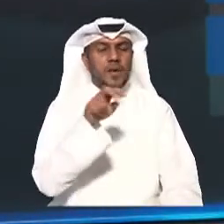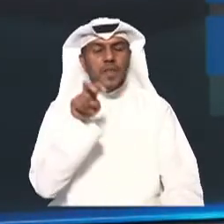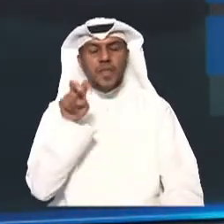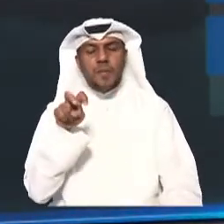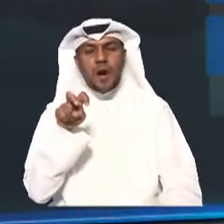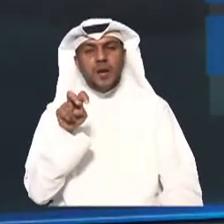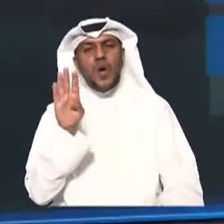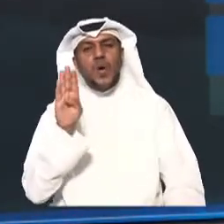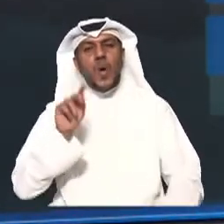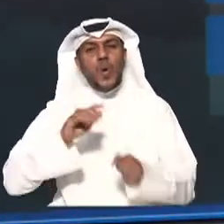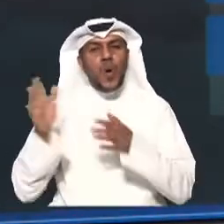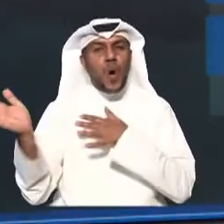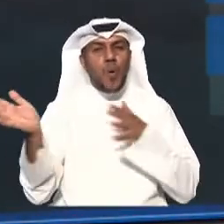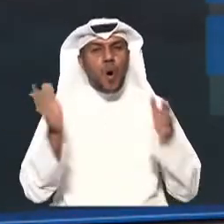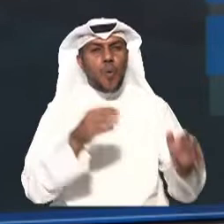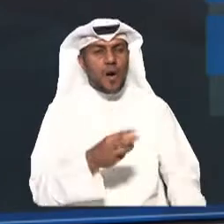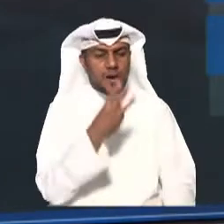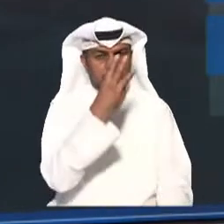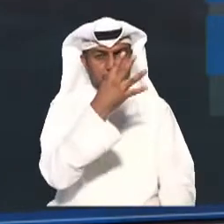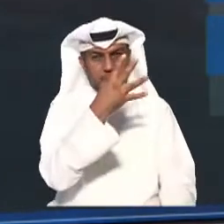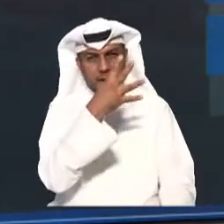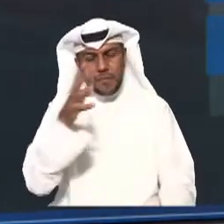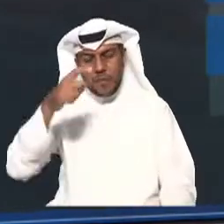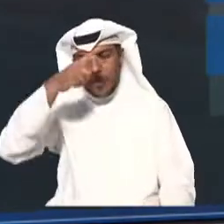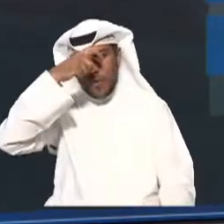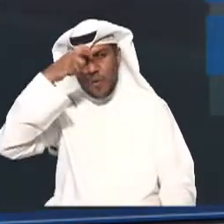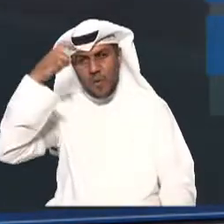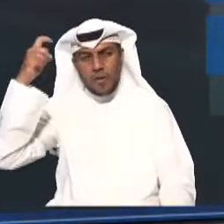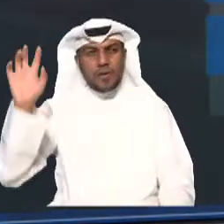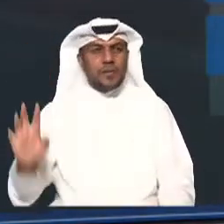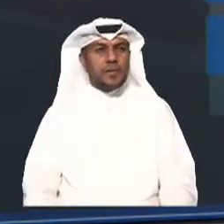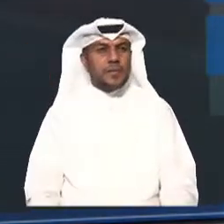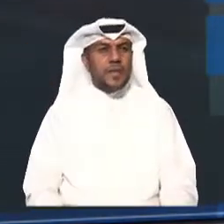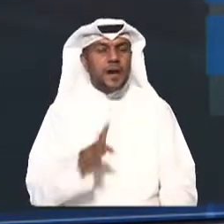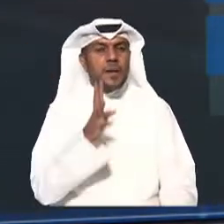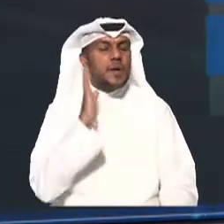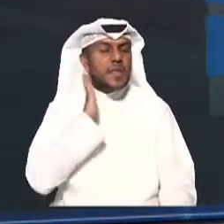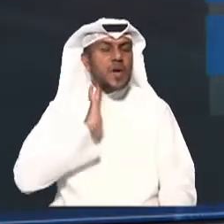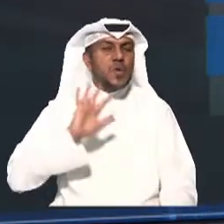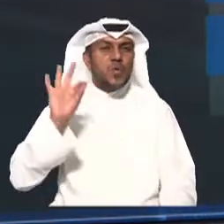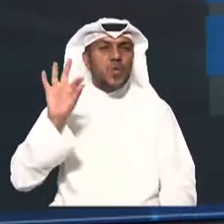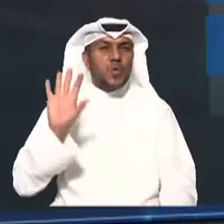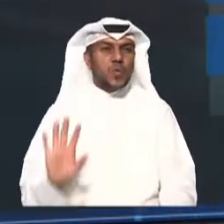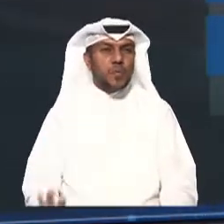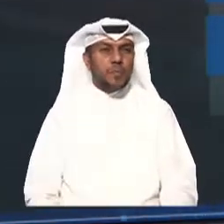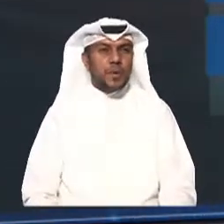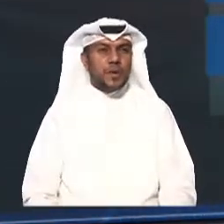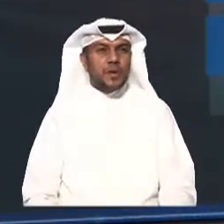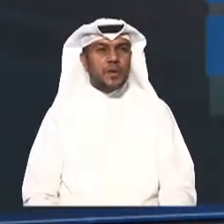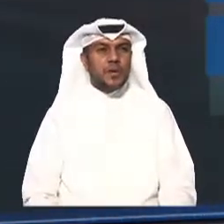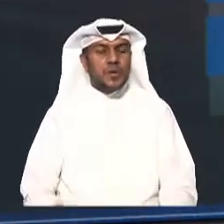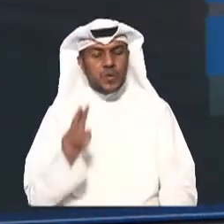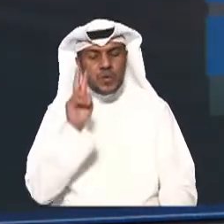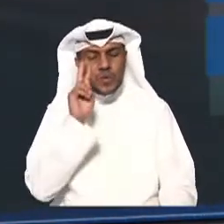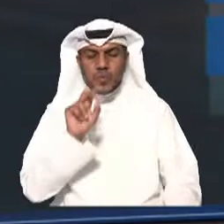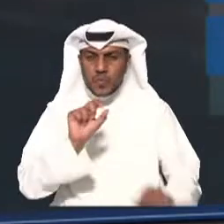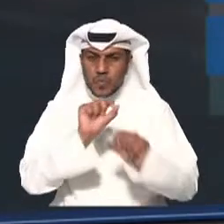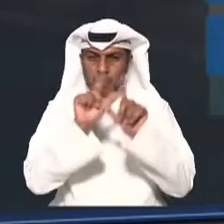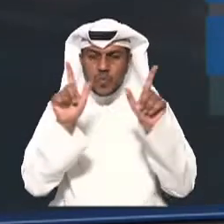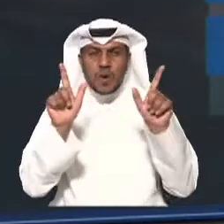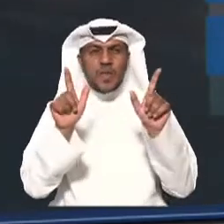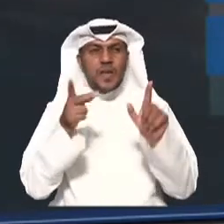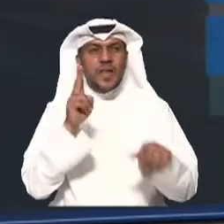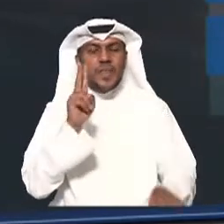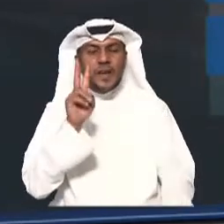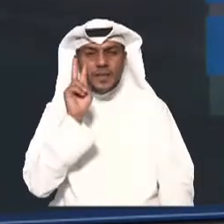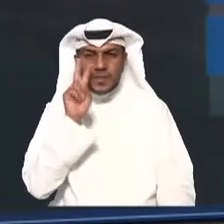درجة الحرارة الحالية 43 درجة مئوية، رطوبة نسبية 14%، أجواء جافة بفعل الرياح الشمالية الغربية. بالنسبة